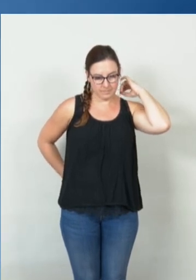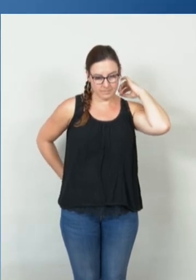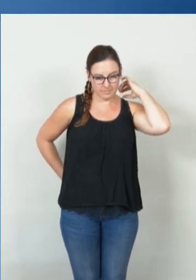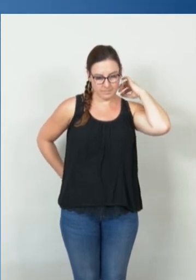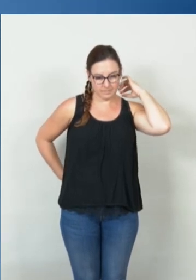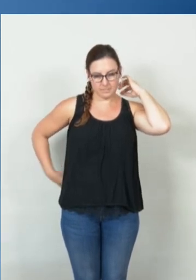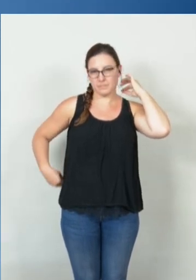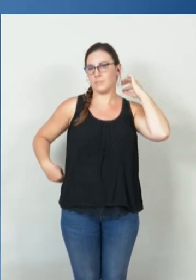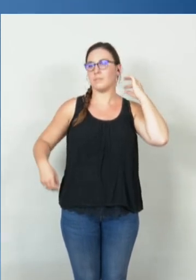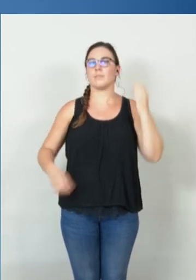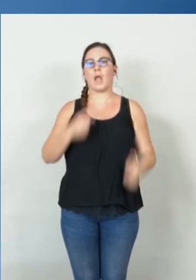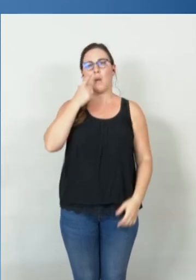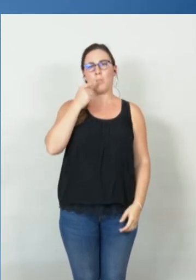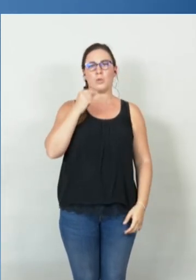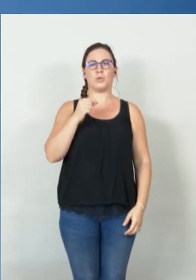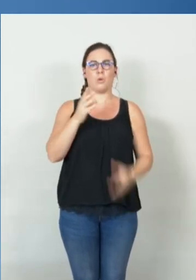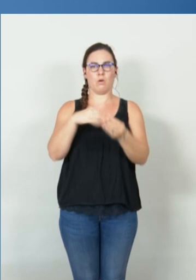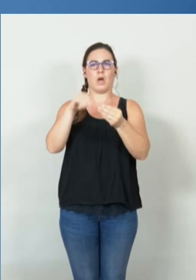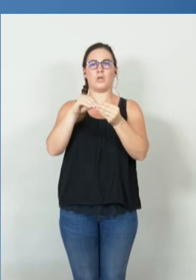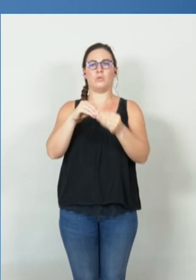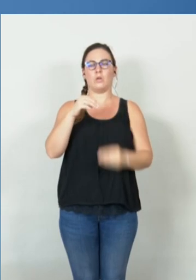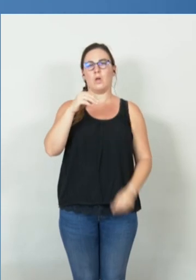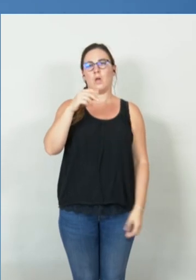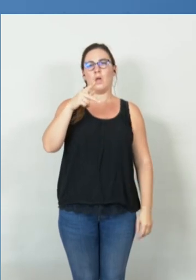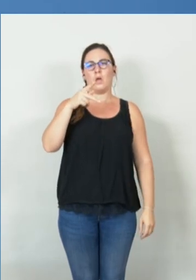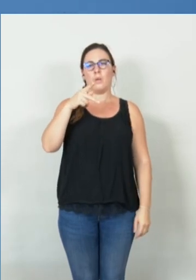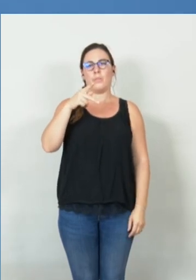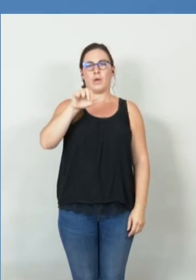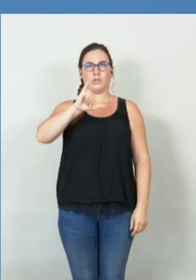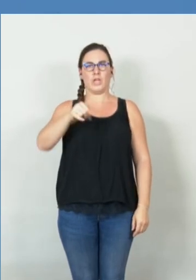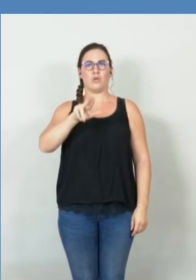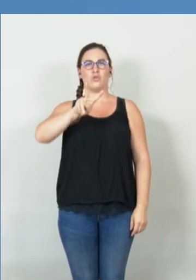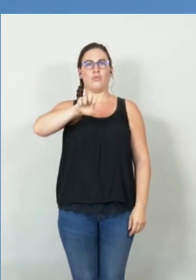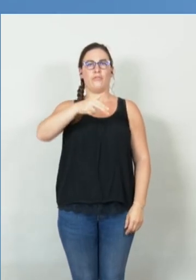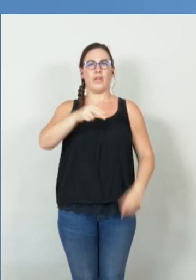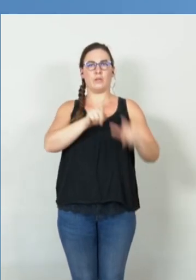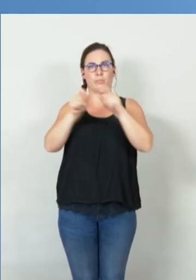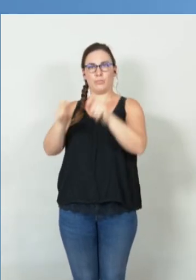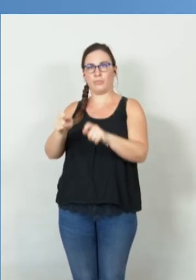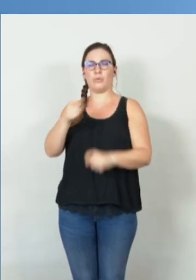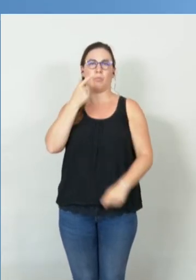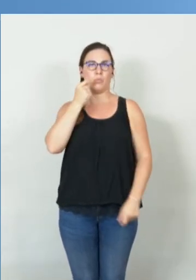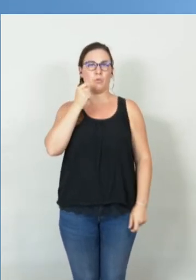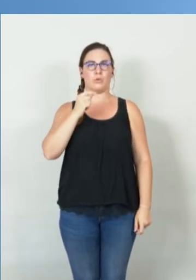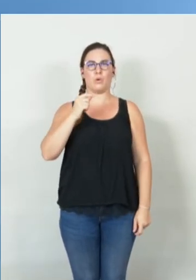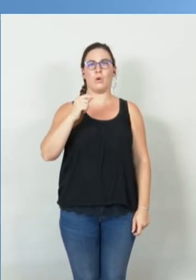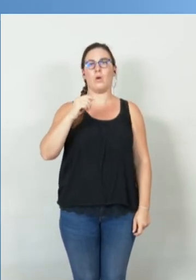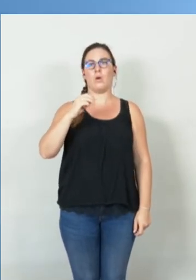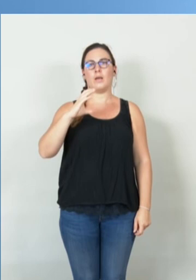cada pour la séance cada Nicolas crief Sandra le relucil